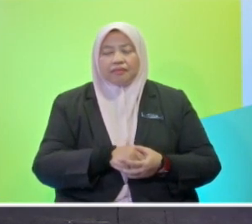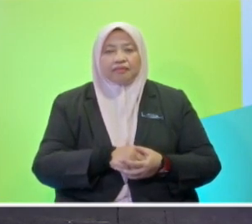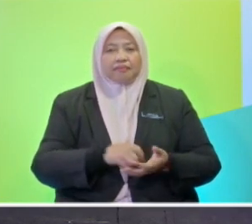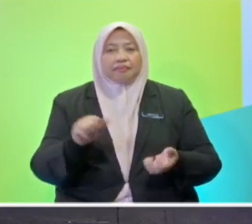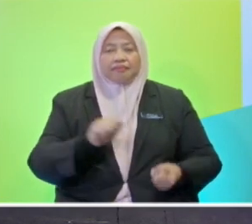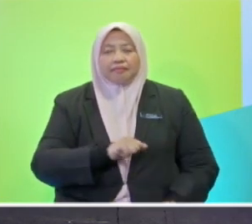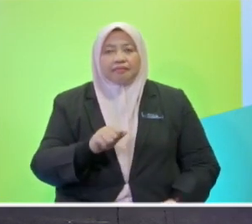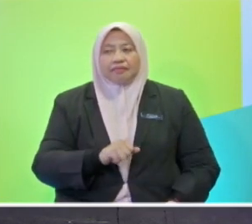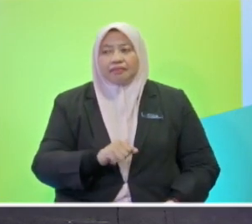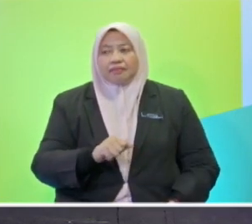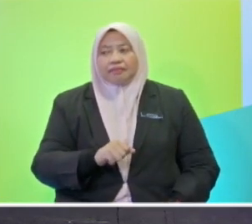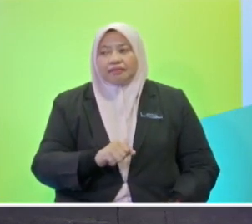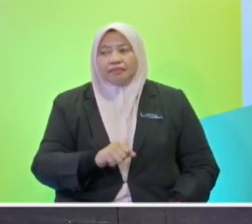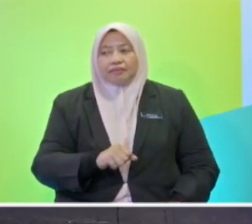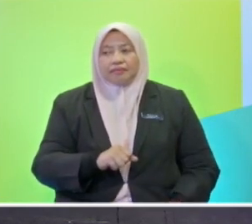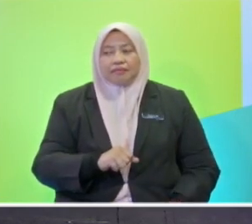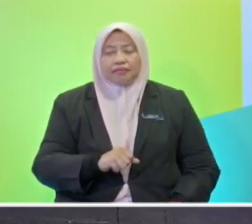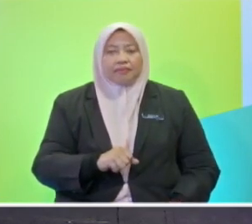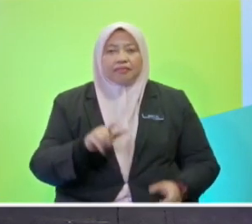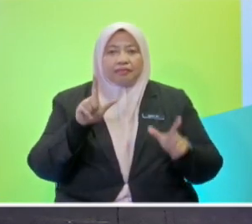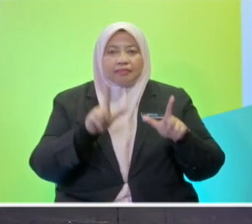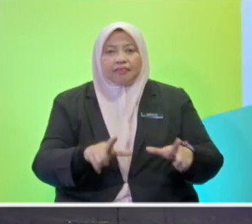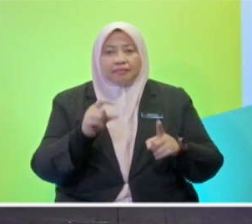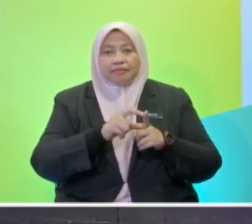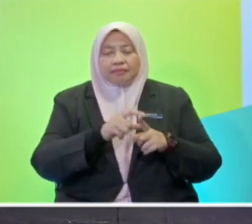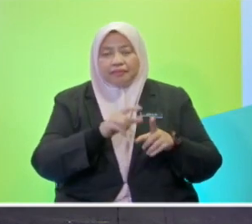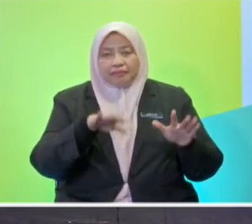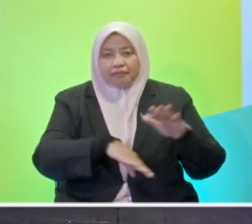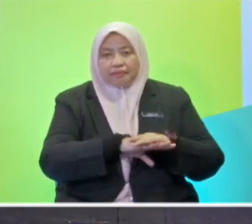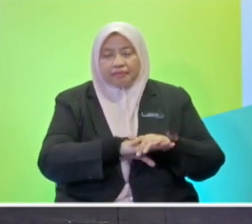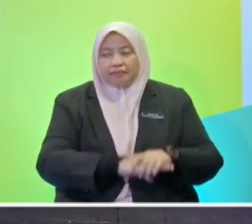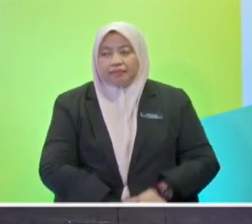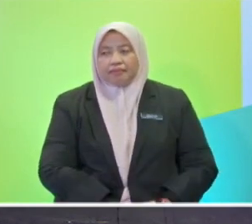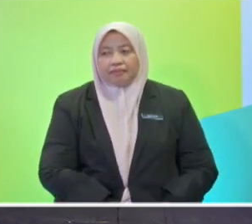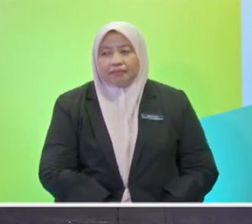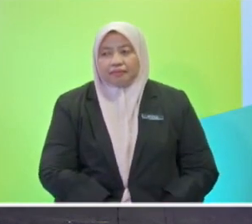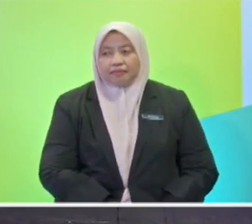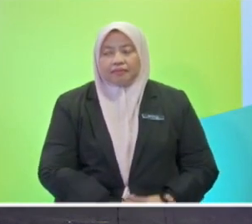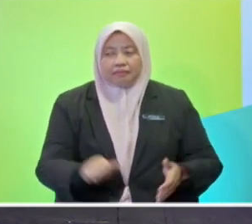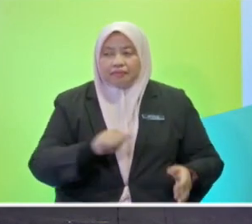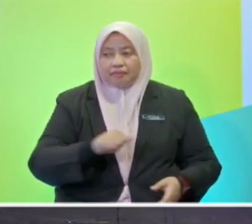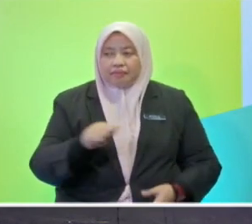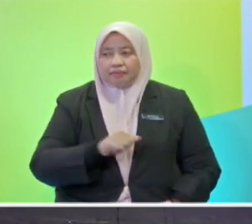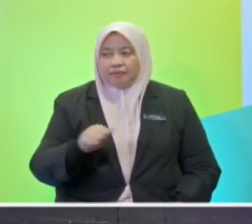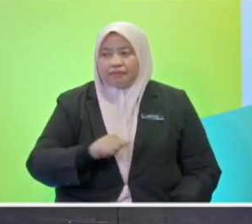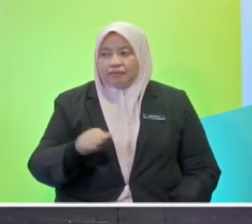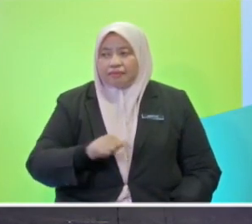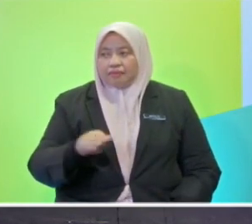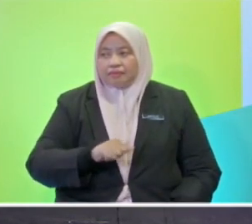sementara di atas saya letakkan di bawah kita ada beras